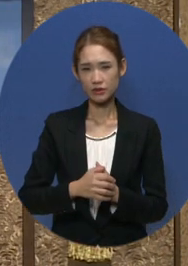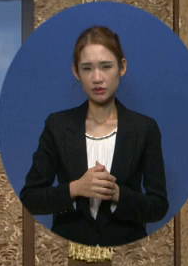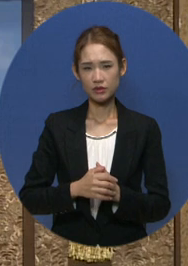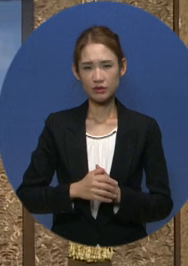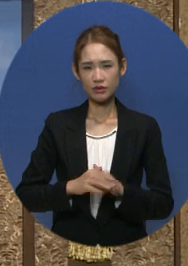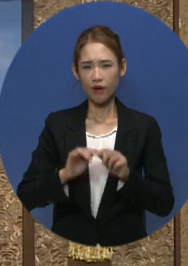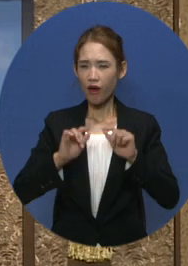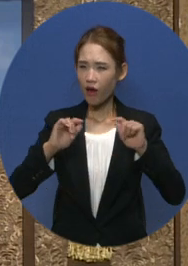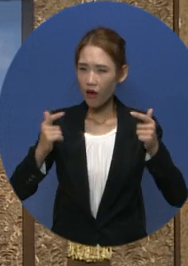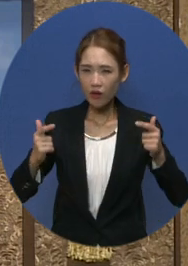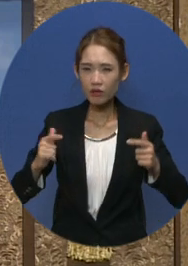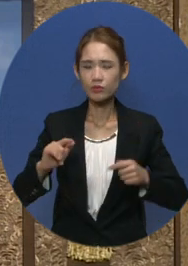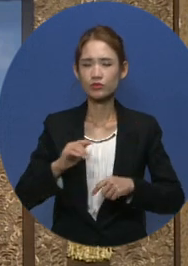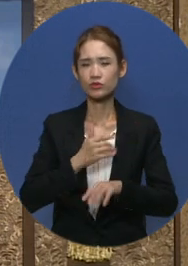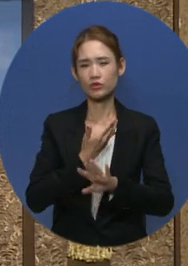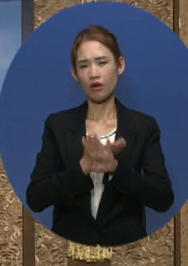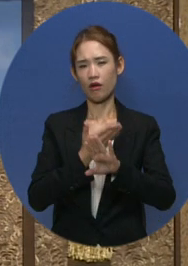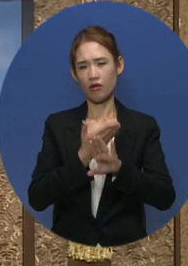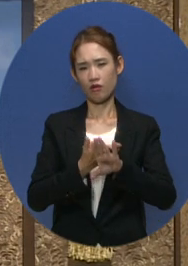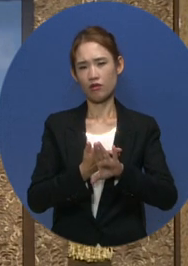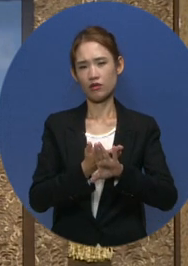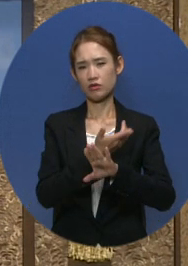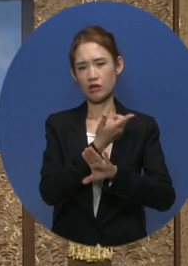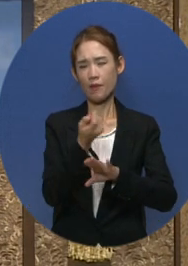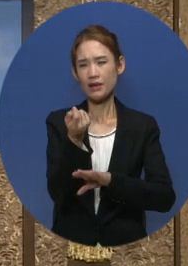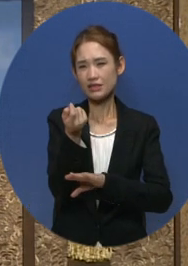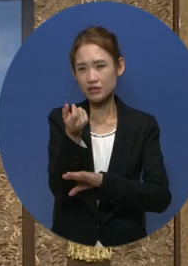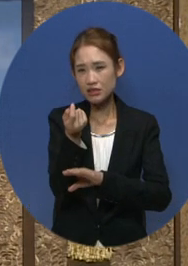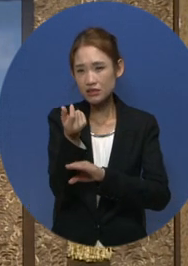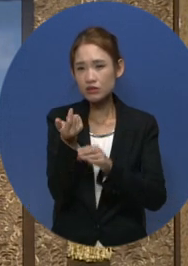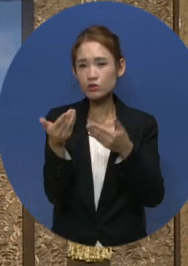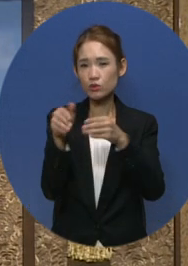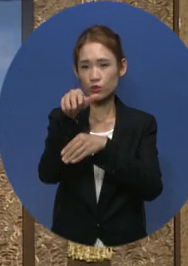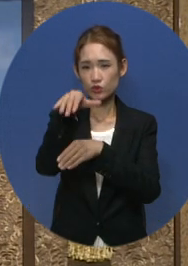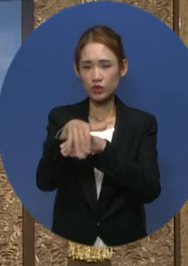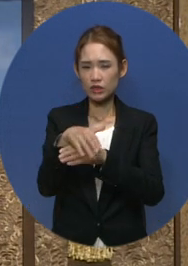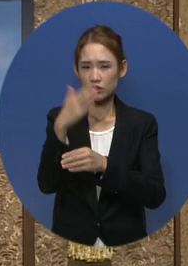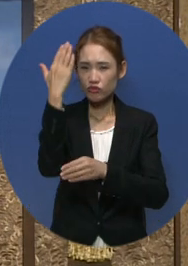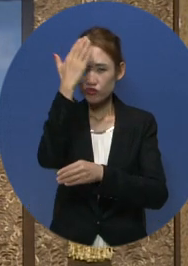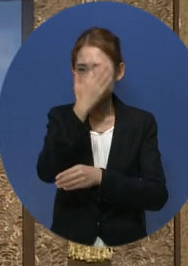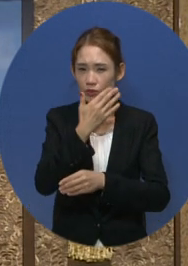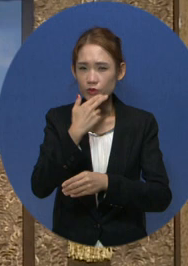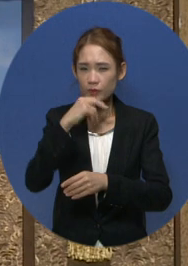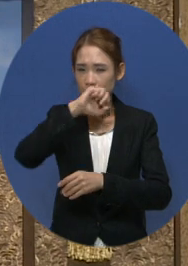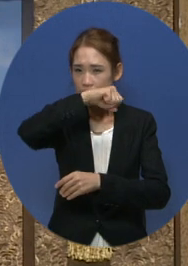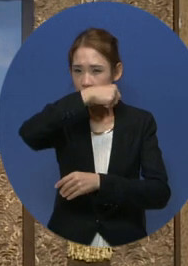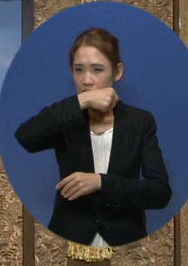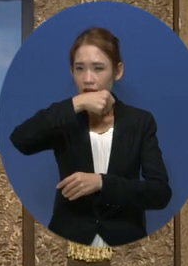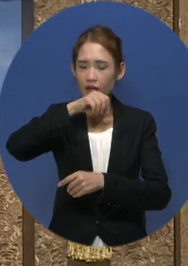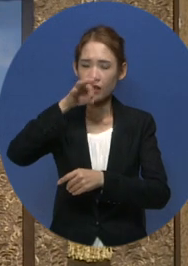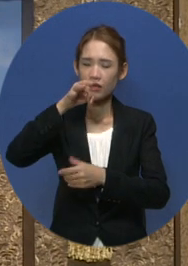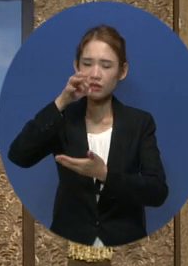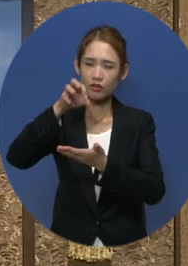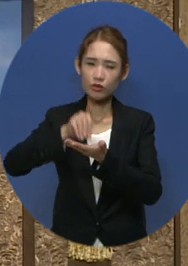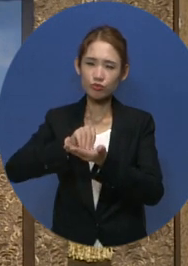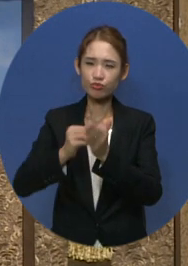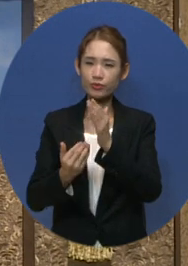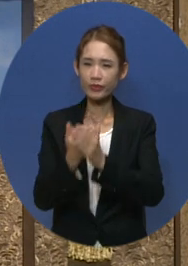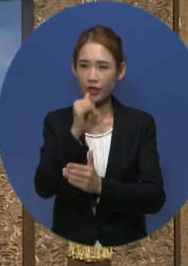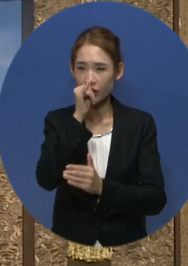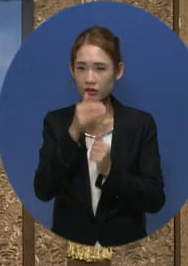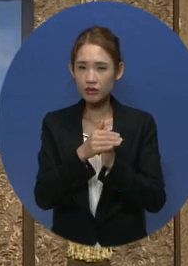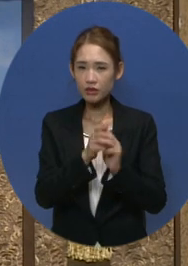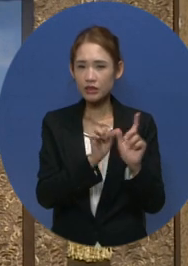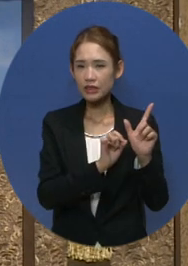전혀 그렇지가 않습니다. 정말 극소수의 기관이 투명성이나 어떤 재정의 문제가 있는 거지 대부분의